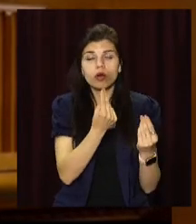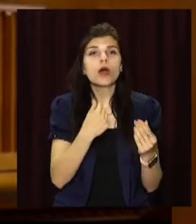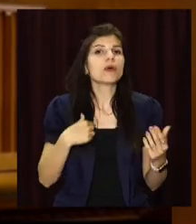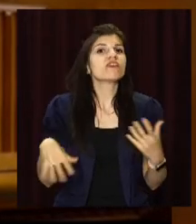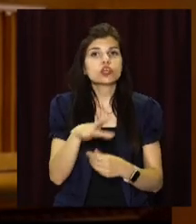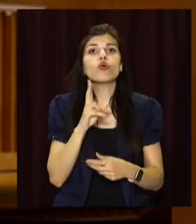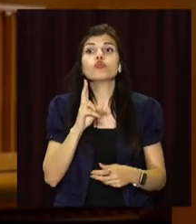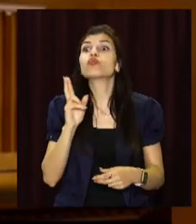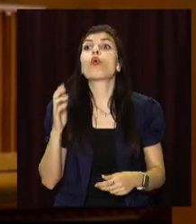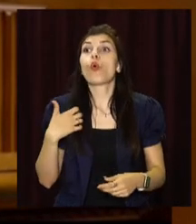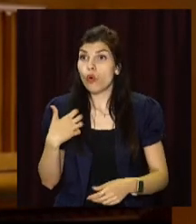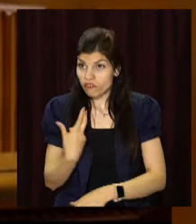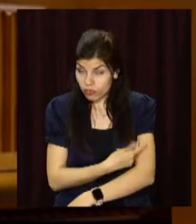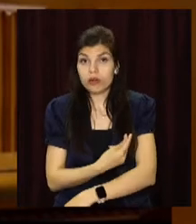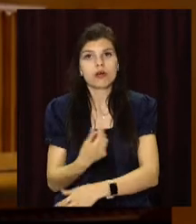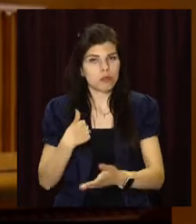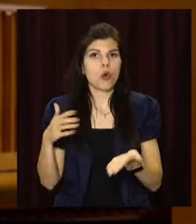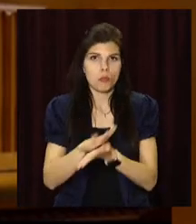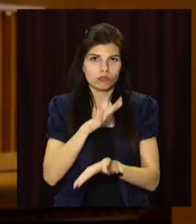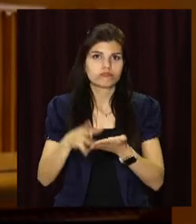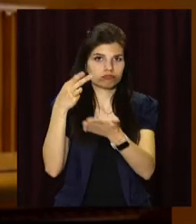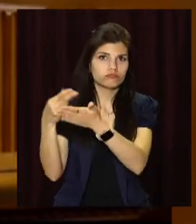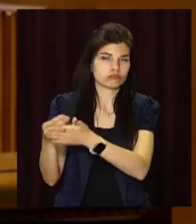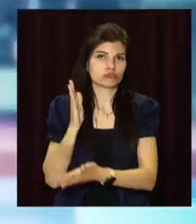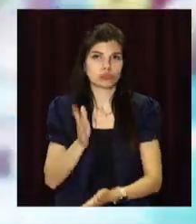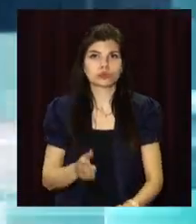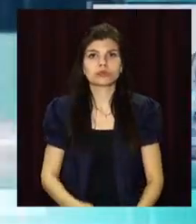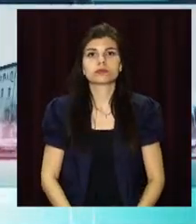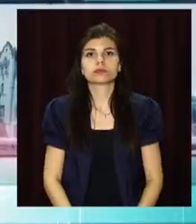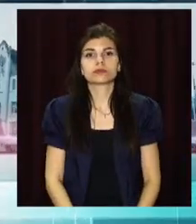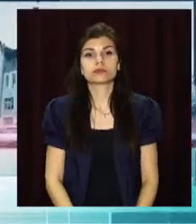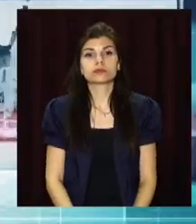хто хоче вакцинуватись, вакцинуємо абсолютно безкоштовно.